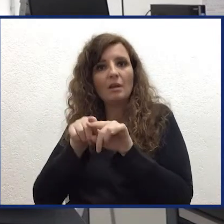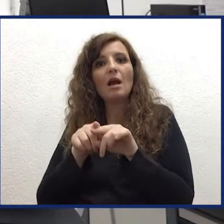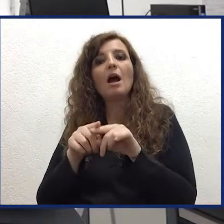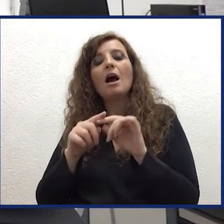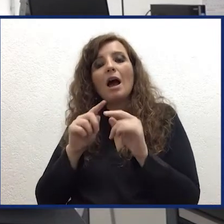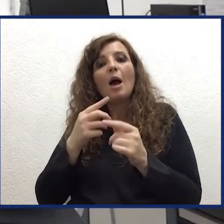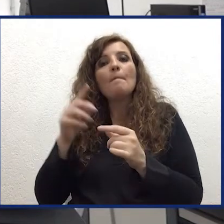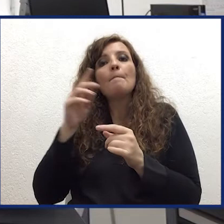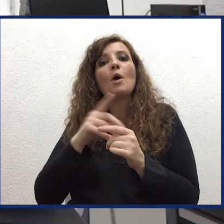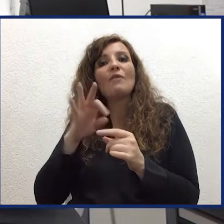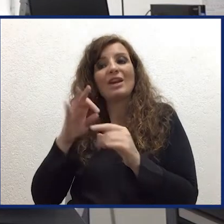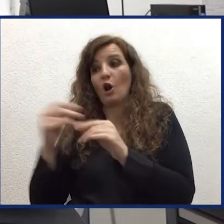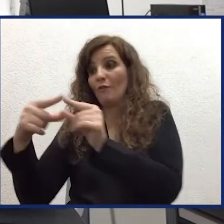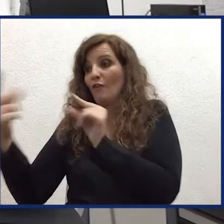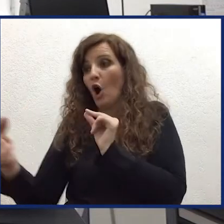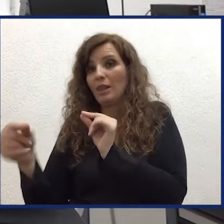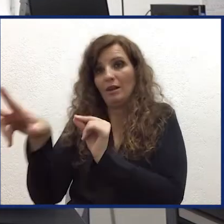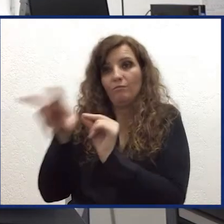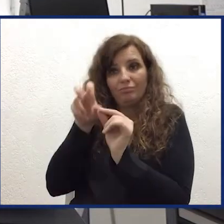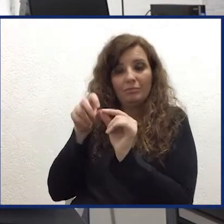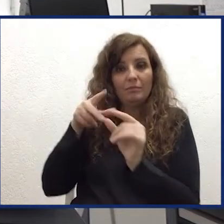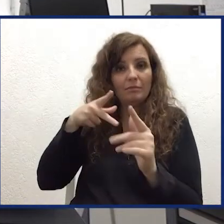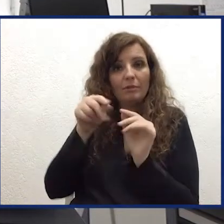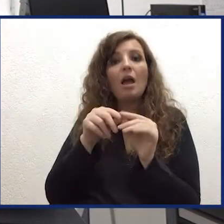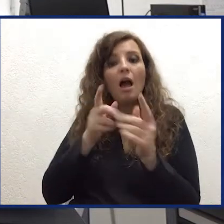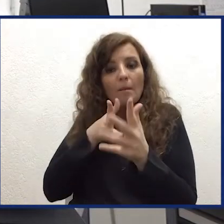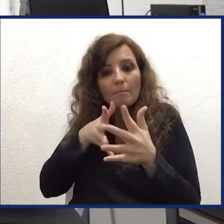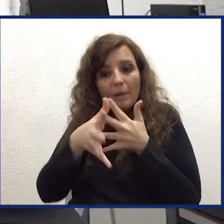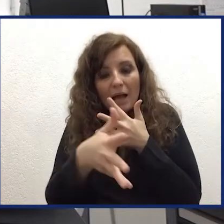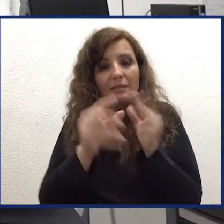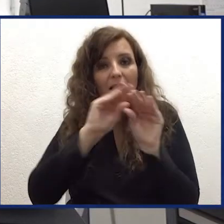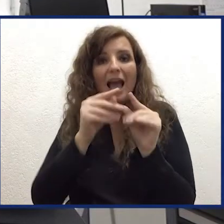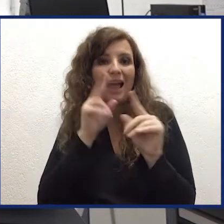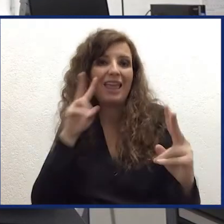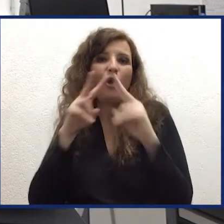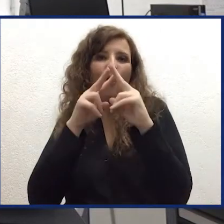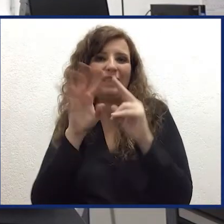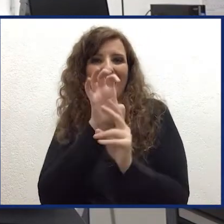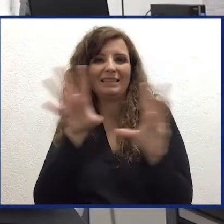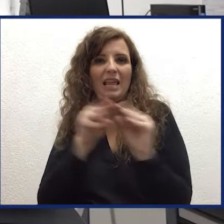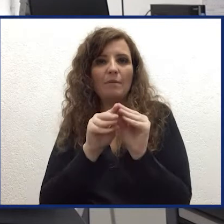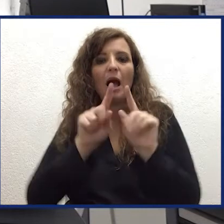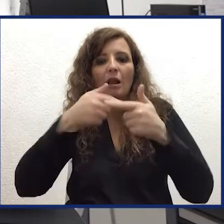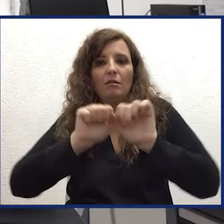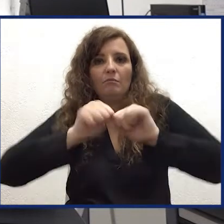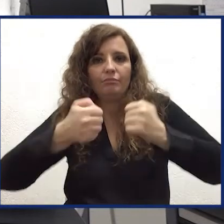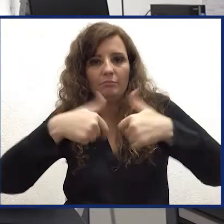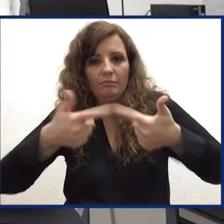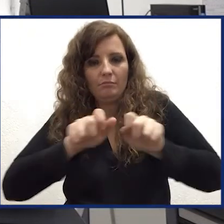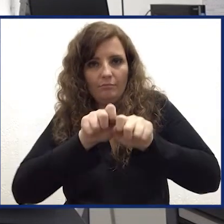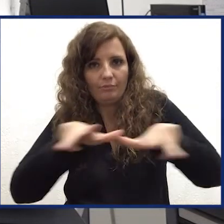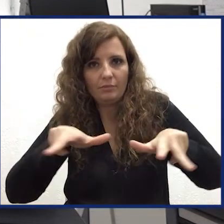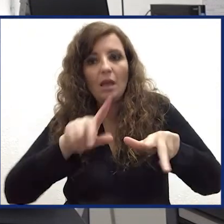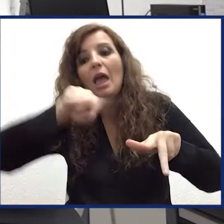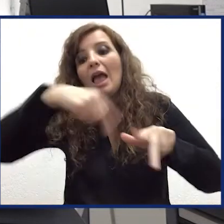pompa il polifenolo che viene estratto dalle foglie, passa attraverso la membrana dove incontra l'enzima, subisce la degradazione